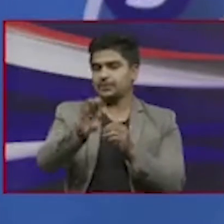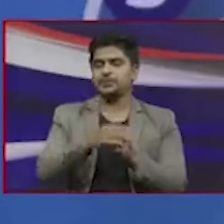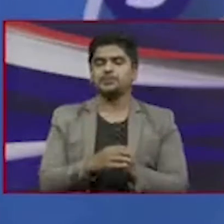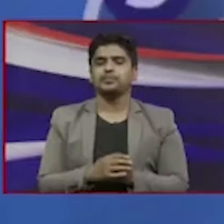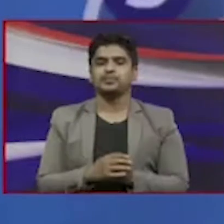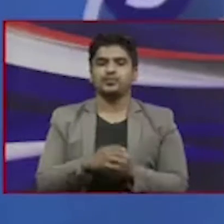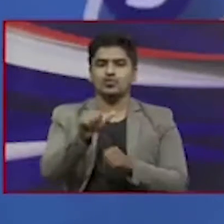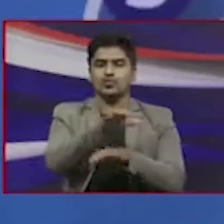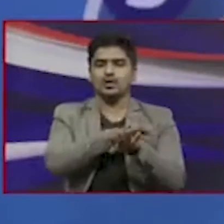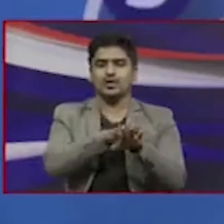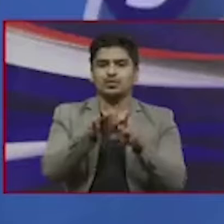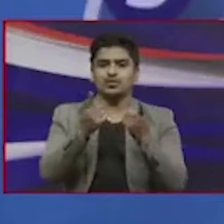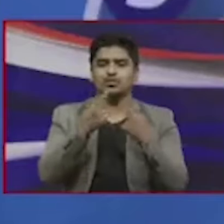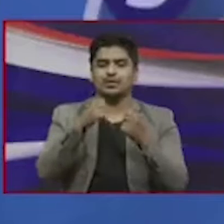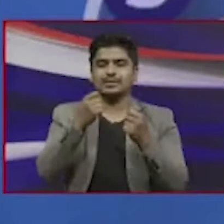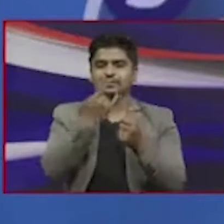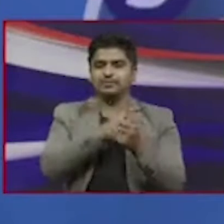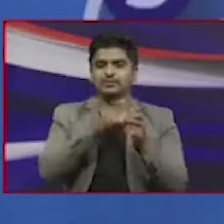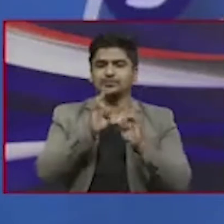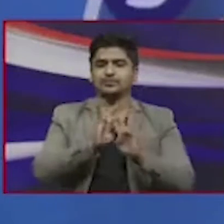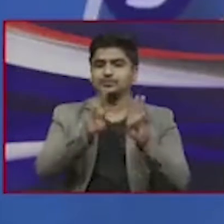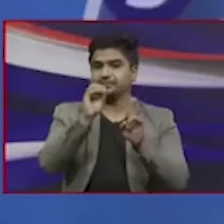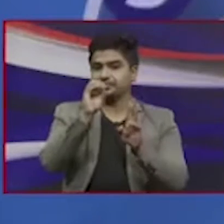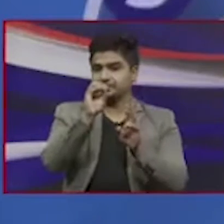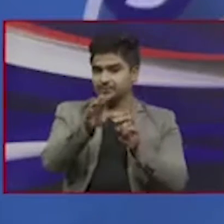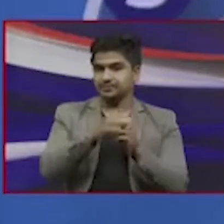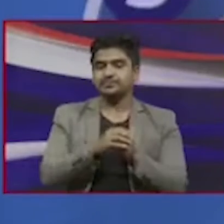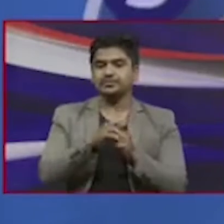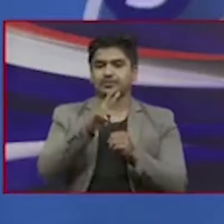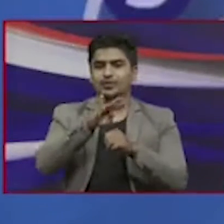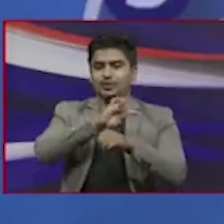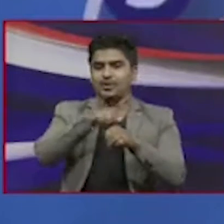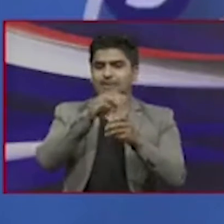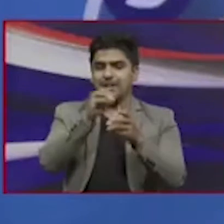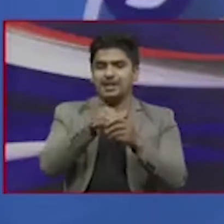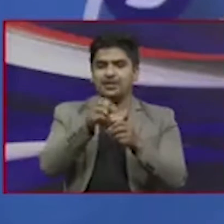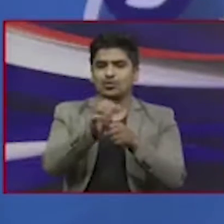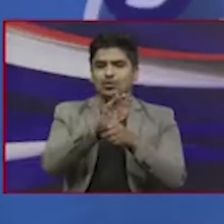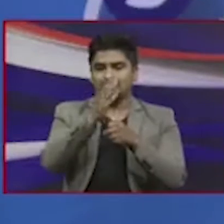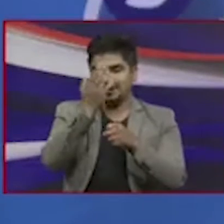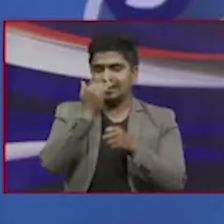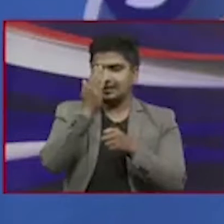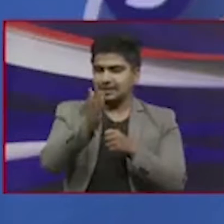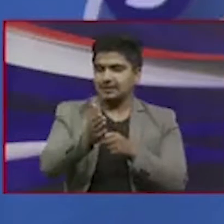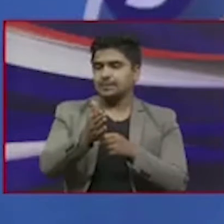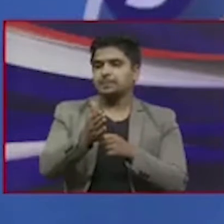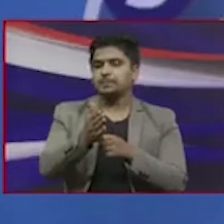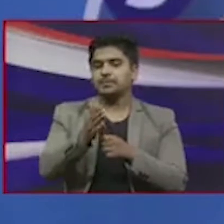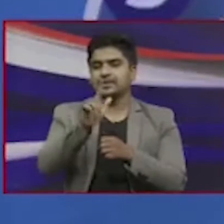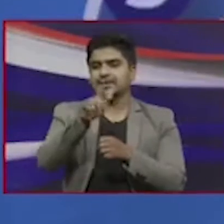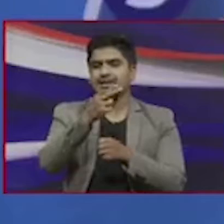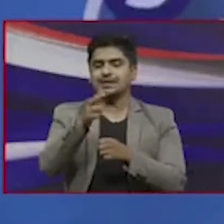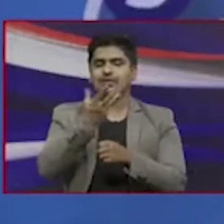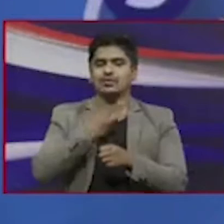हुनुभएको छ। उहाँहरूको स्वास्थ्य लाभको कामना गरौँ। र गत 24 घण्टामा कोभिड-19 महामारीका कारण